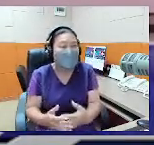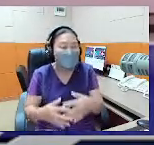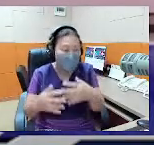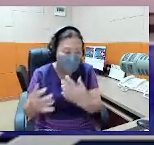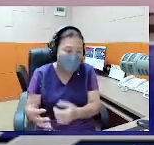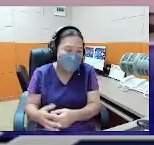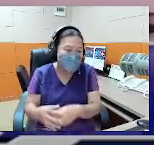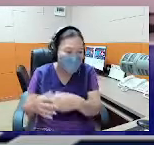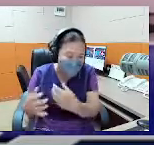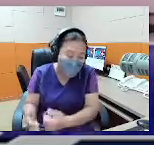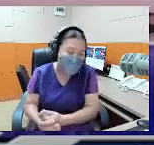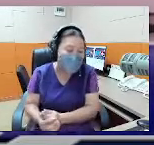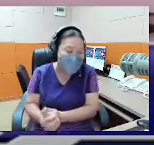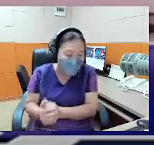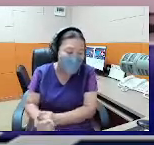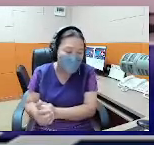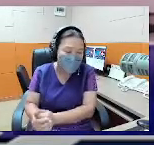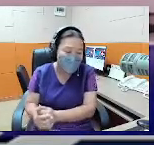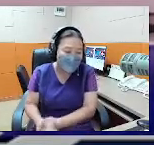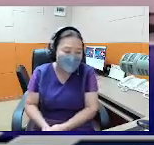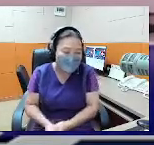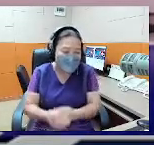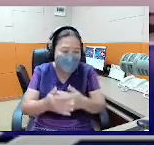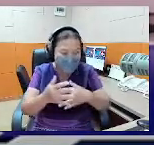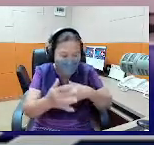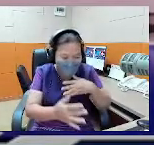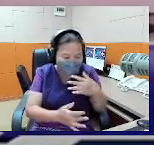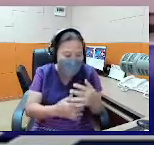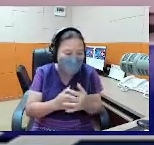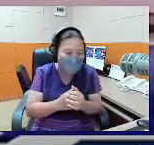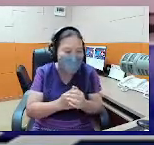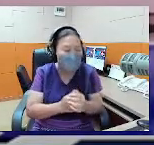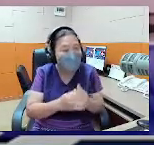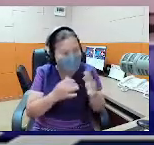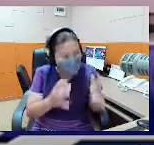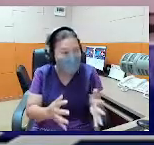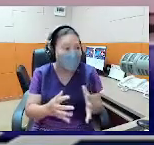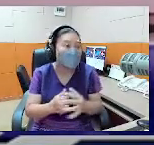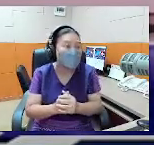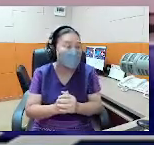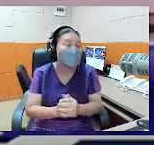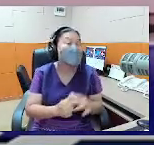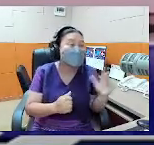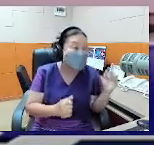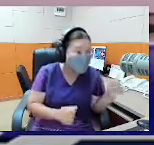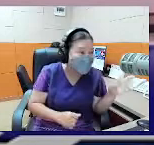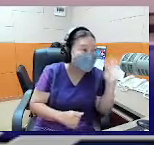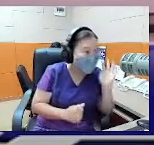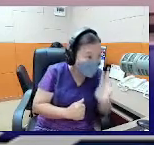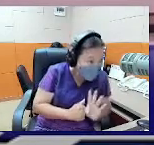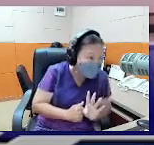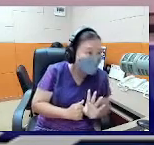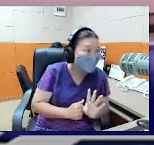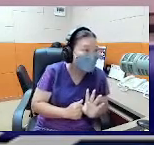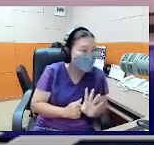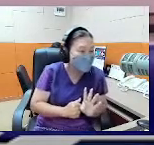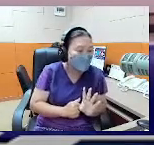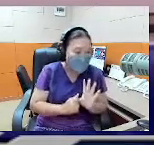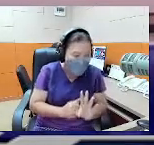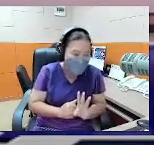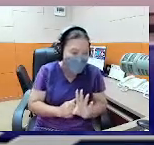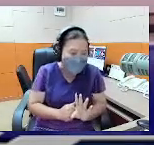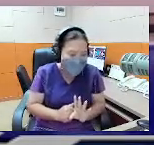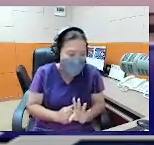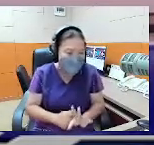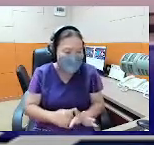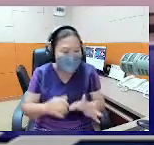ได้นะคะไปลงทะเบียนแล้วก็สมัครกันได้ก่อนเลยทีนี้มาทำความรู้จักกับหลักสูตรเหล่านี้ปริญญาตรี4ปีใช่ไหมคะ